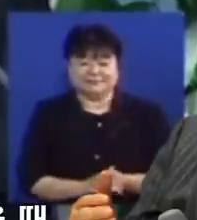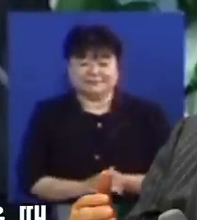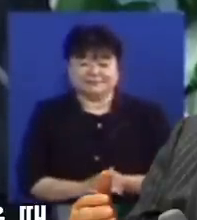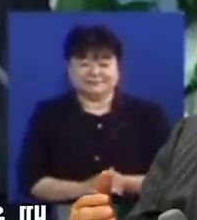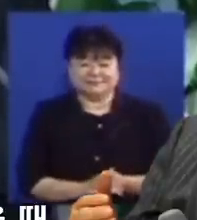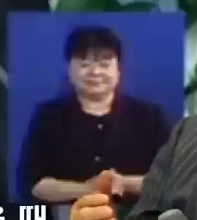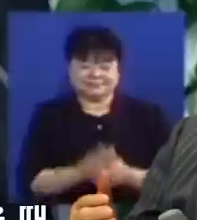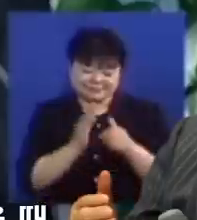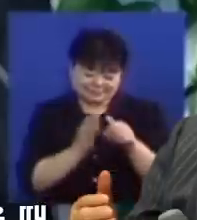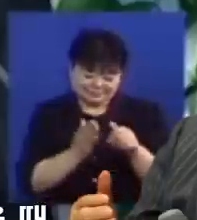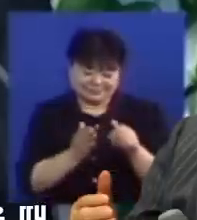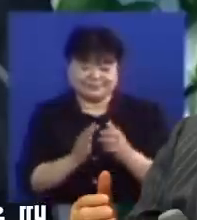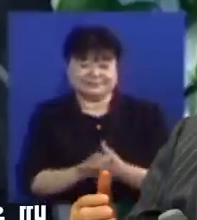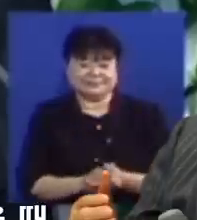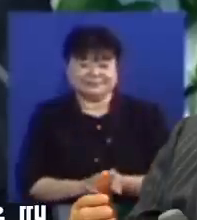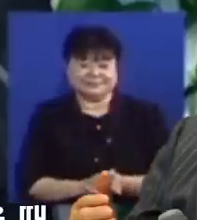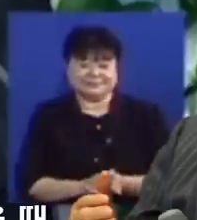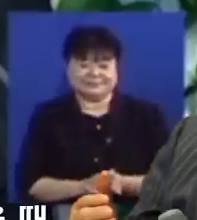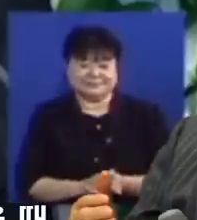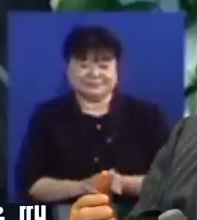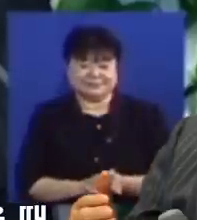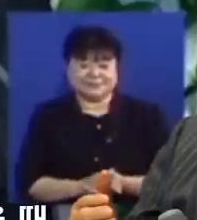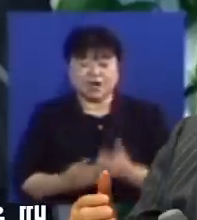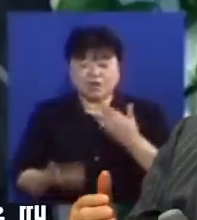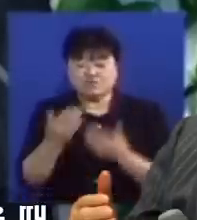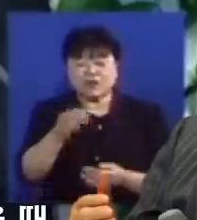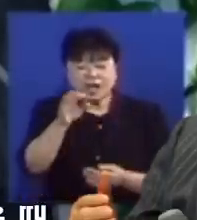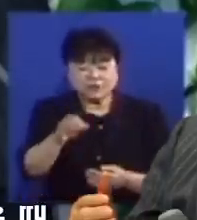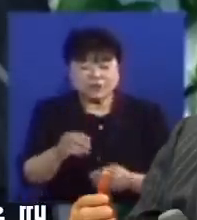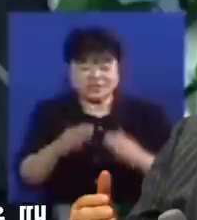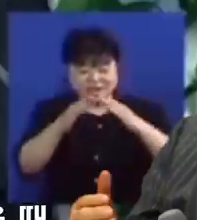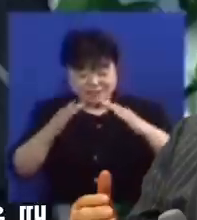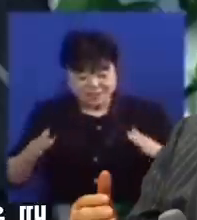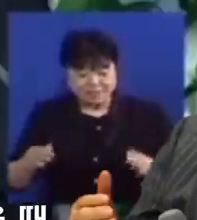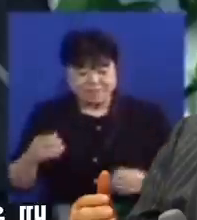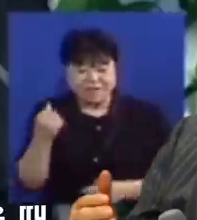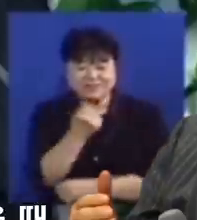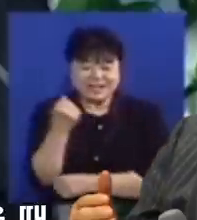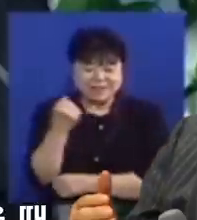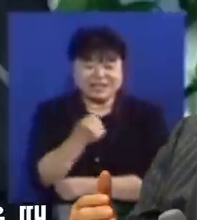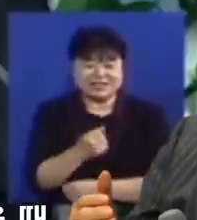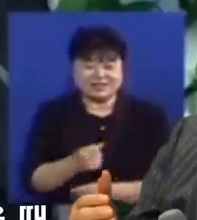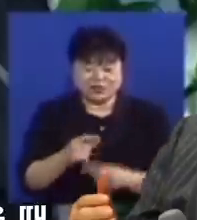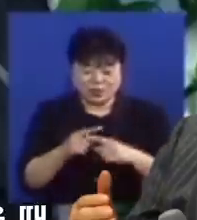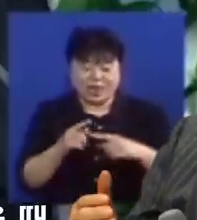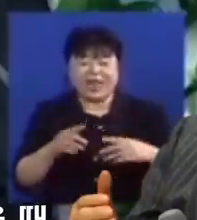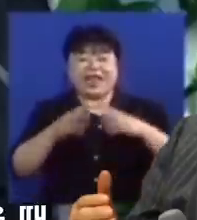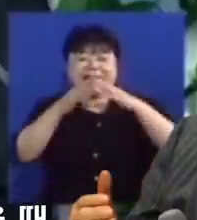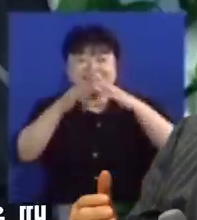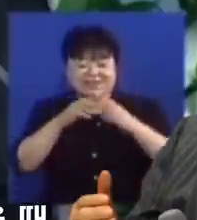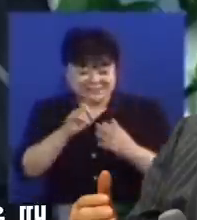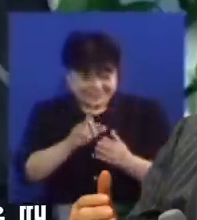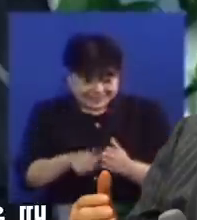버리지 말아야 되는 것입니다. 제가 불광동에서 천막 치고 가만히 깔고 개척할 때 내